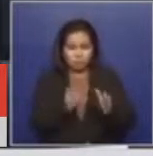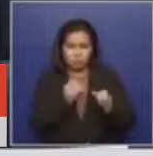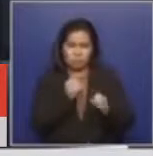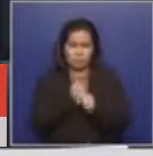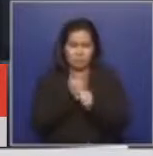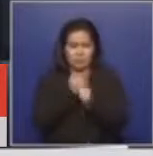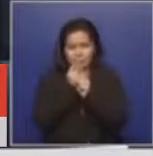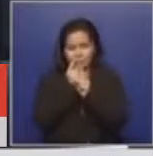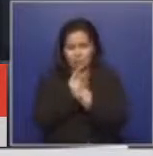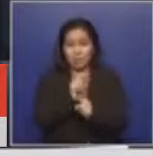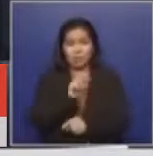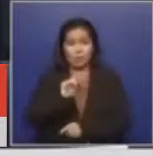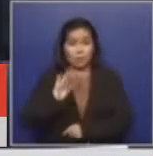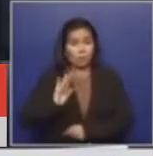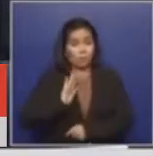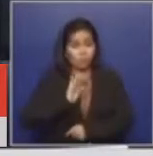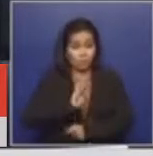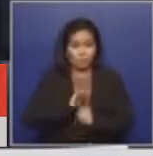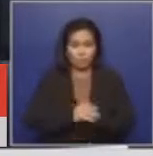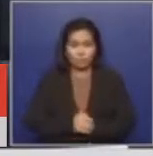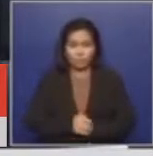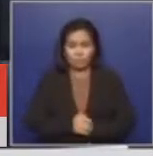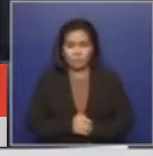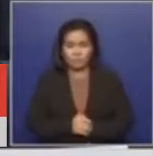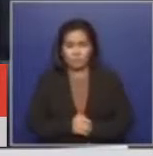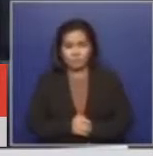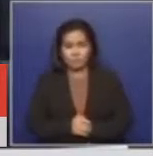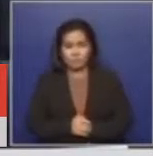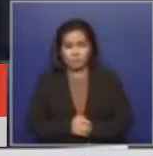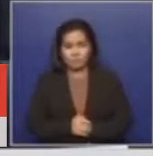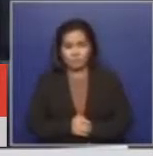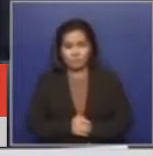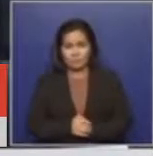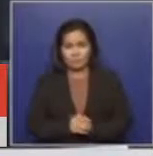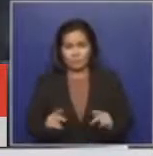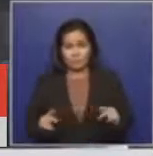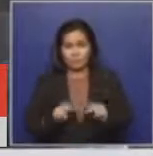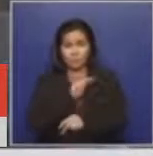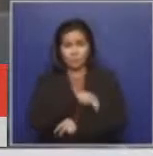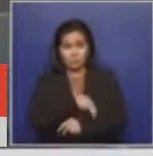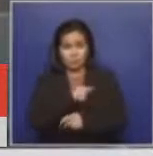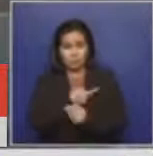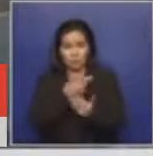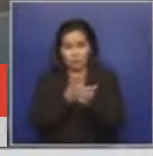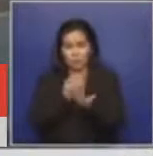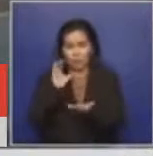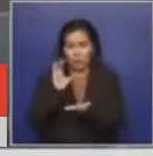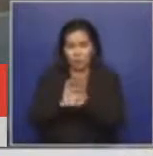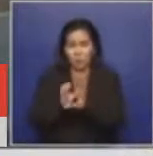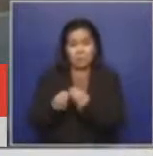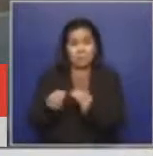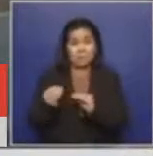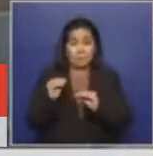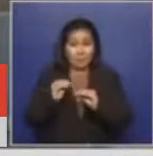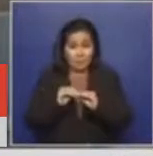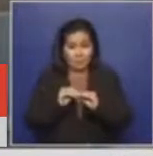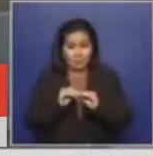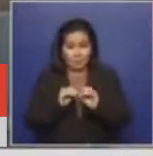ครับไซต์ต่อไปครับงบสาธารณสุขเพิ่มขึ้นนะครับว่าแค่